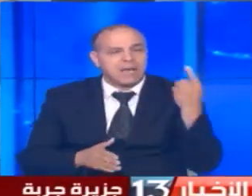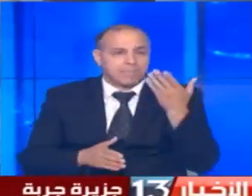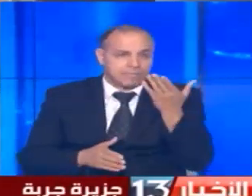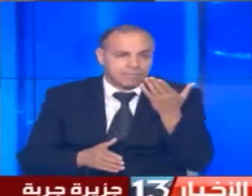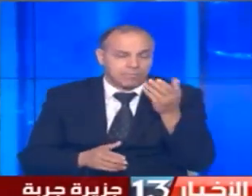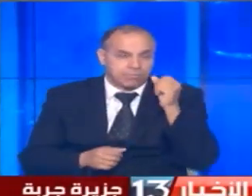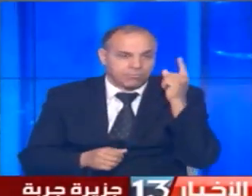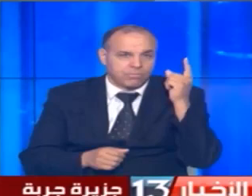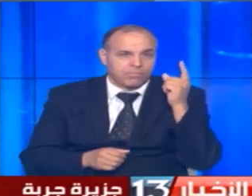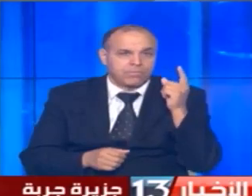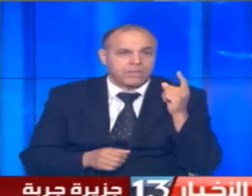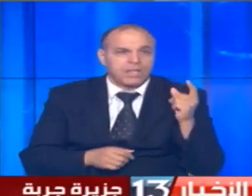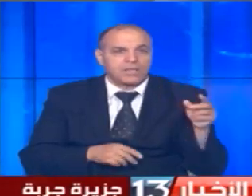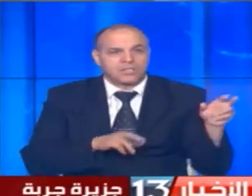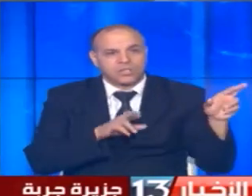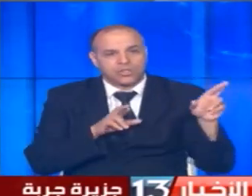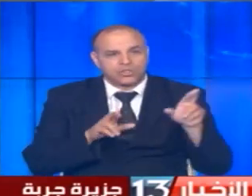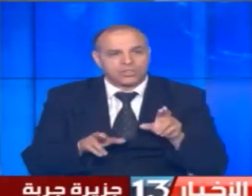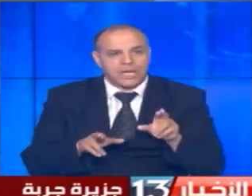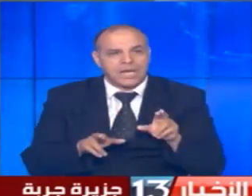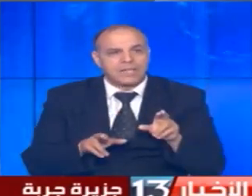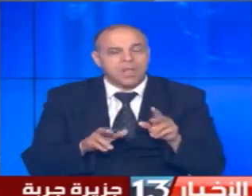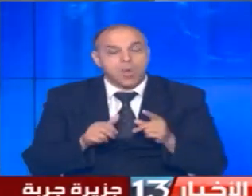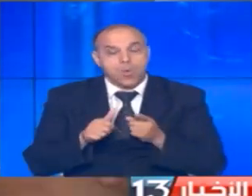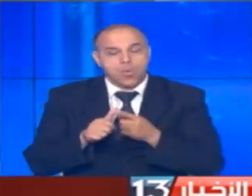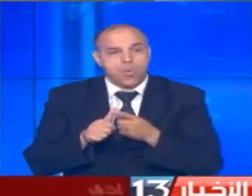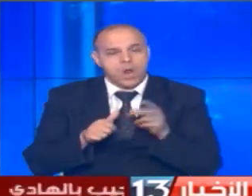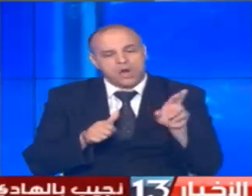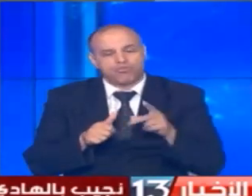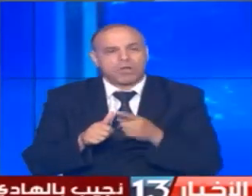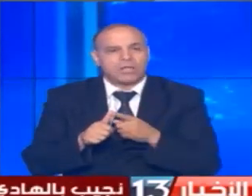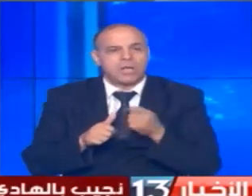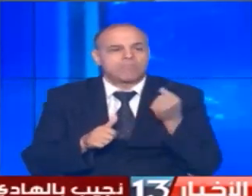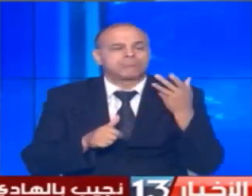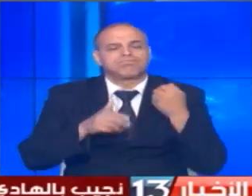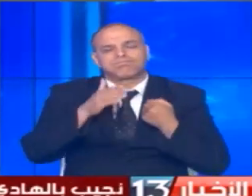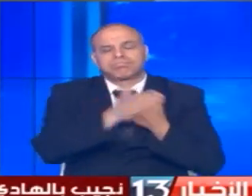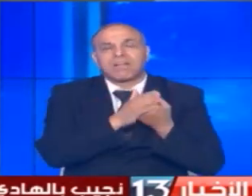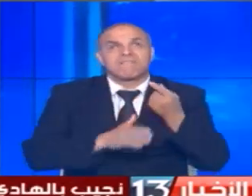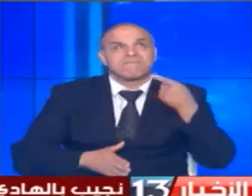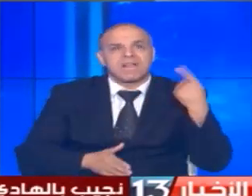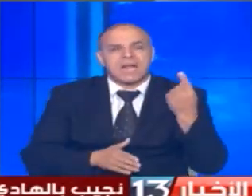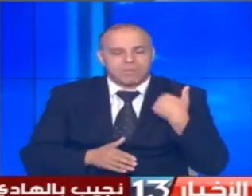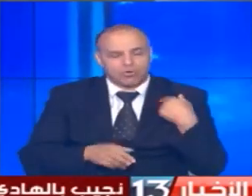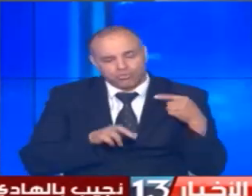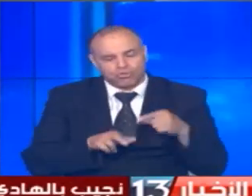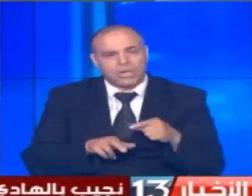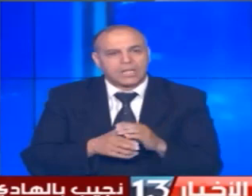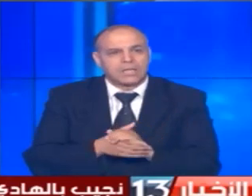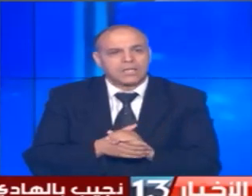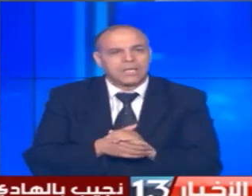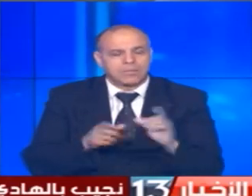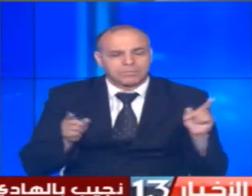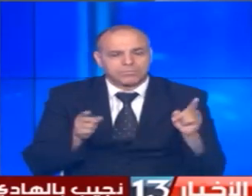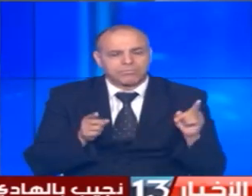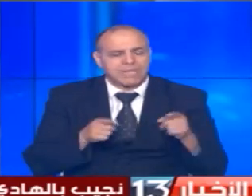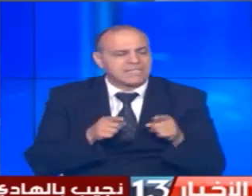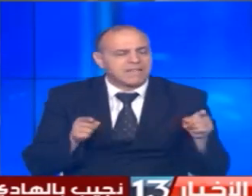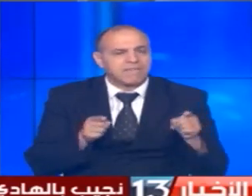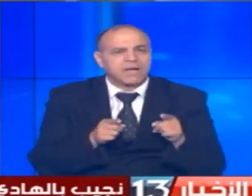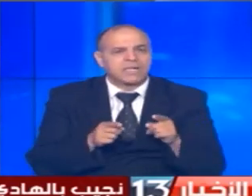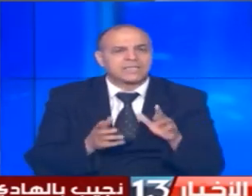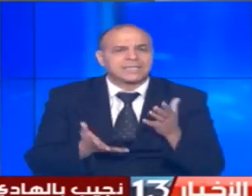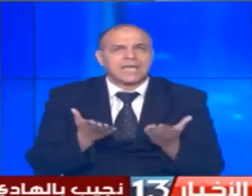سابقا. انتزعت المركز الأول، الرقم القياسي العالمي في أطول المسافة في البحر